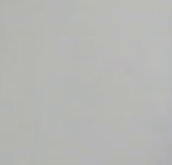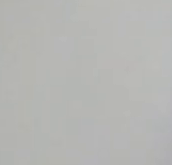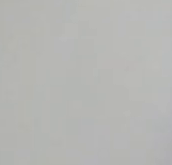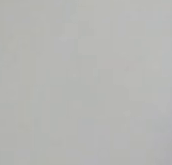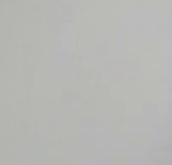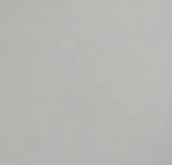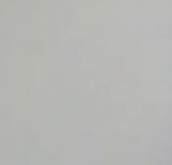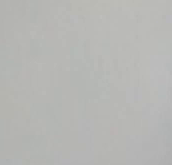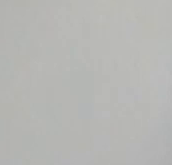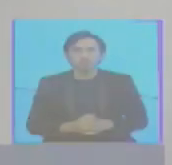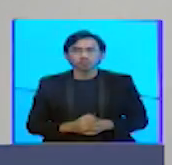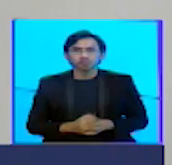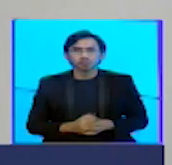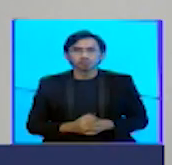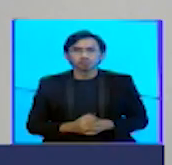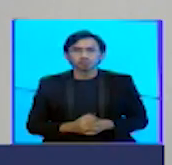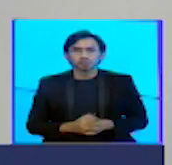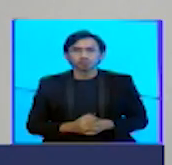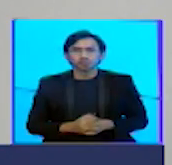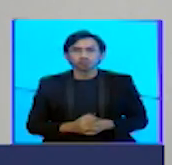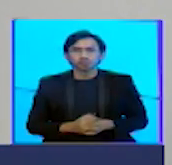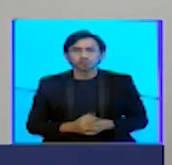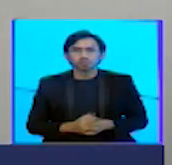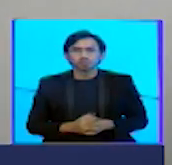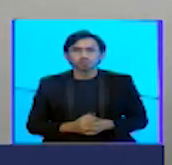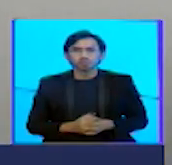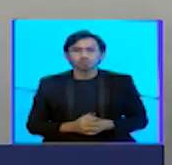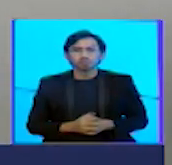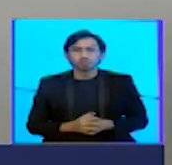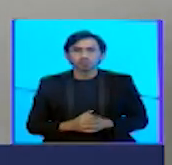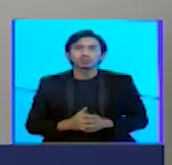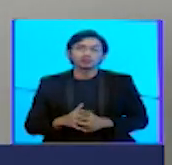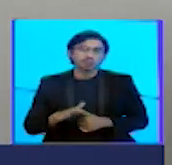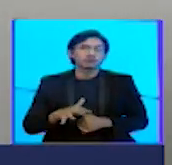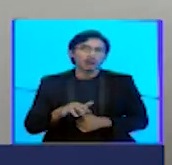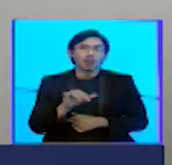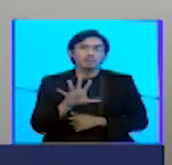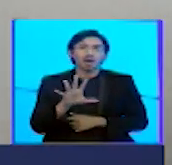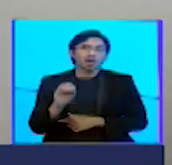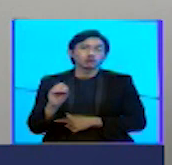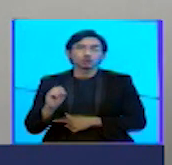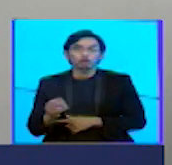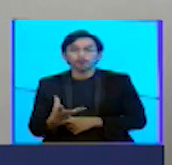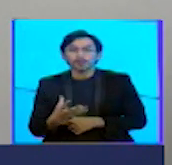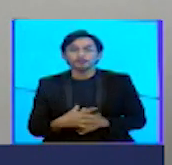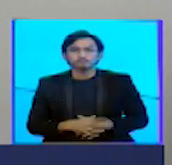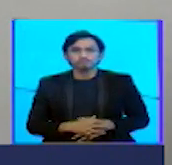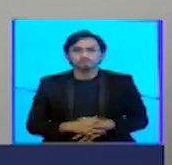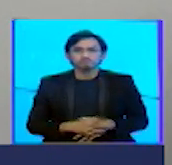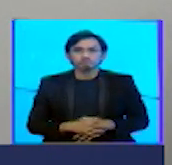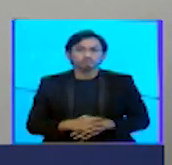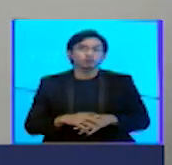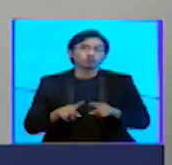ya apa aja di dalamnya. Perkiraan sih ada 500 juta. Ada perhiasan atau surat berharga juga yang dibawa pelaku,